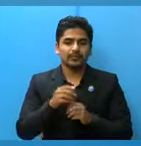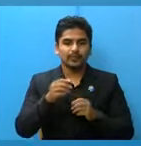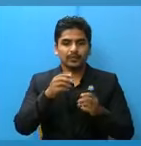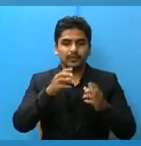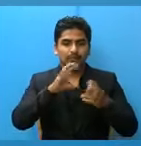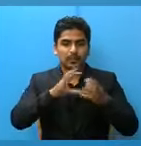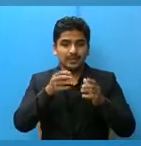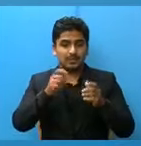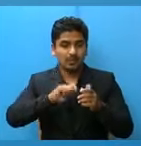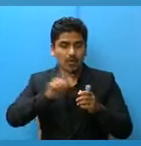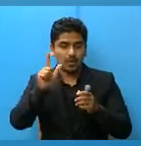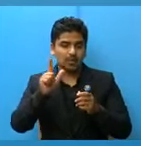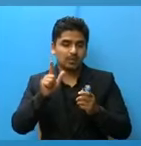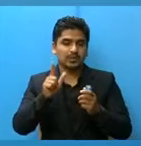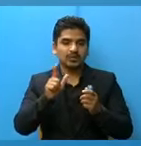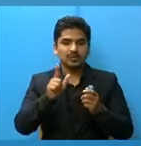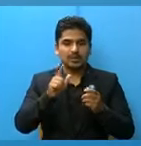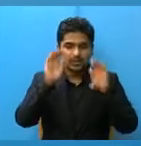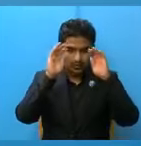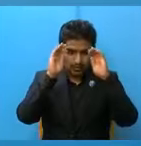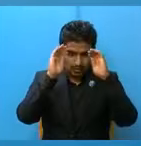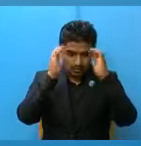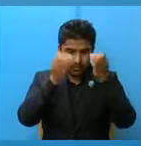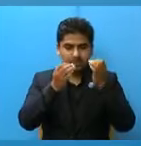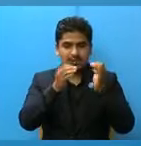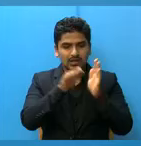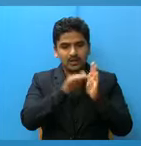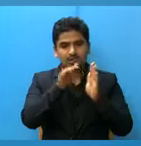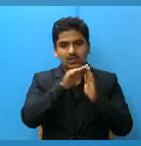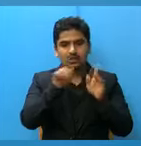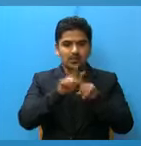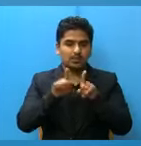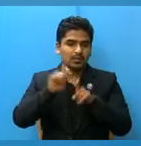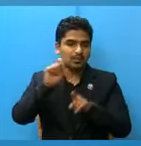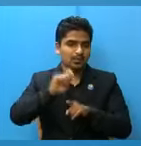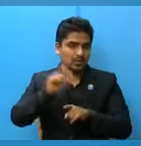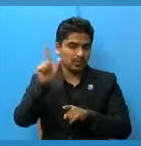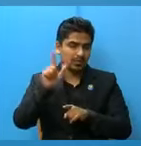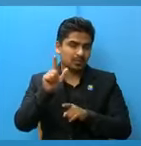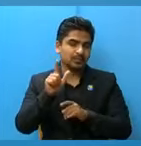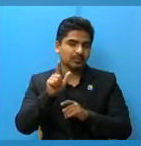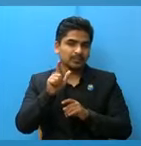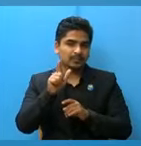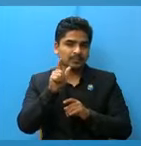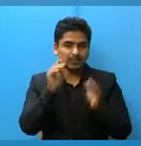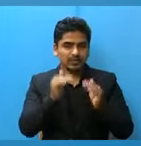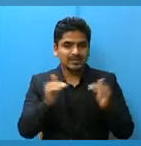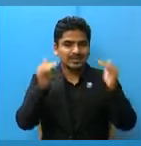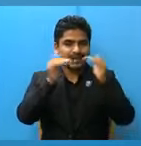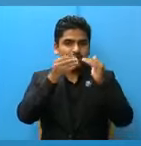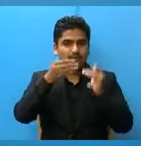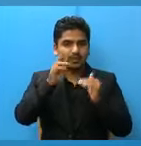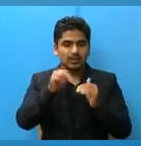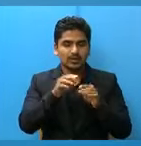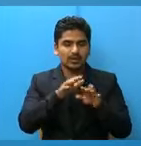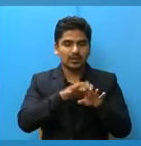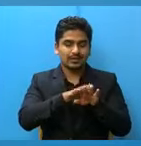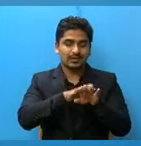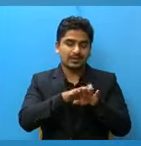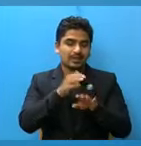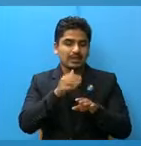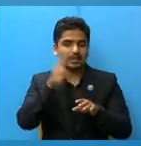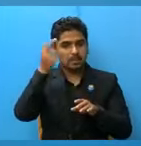मागो बायस्यफ्टी लेबल लो लैब को इस्तार इस्टैंडर उनुपर्णी रजानि आइली ट्रेन मांचे